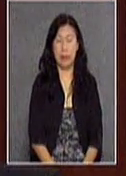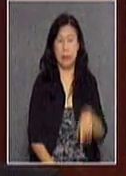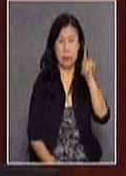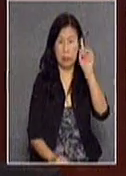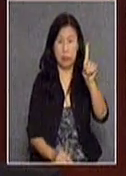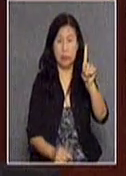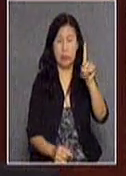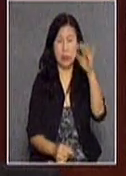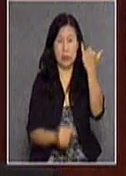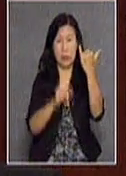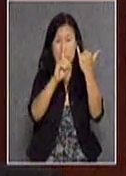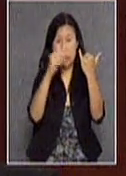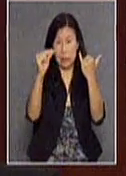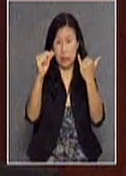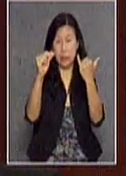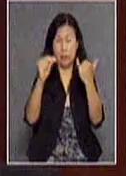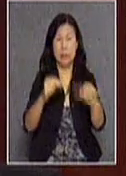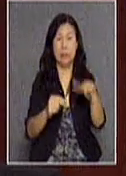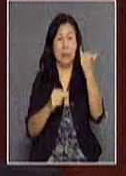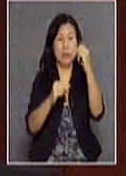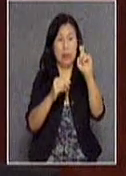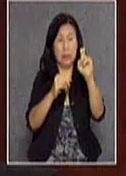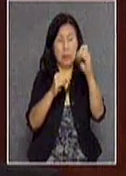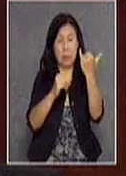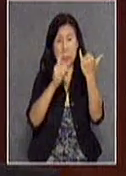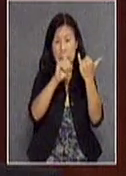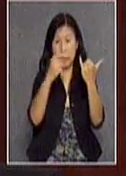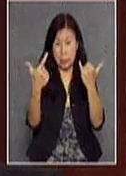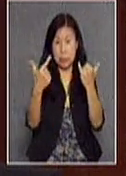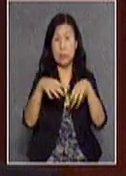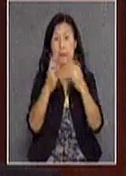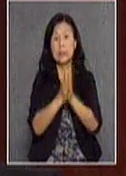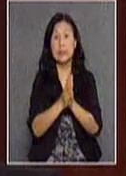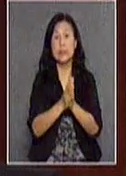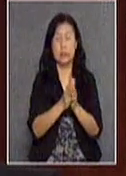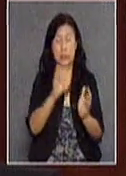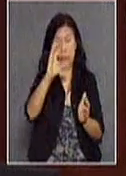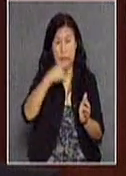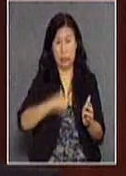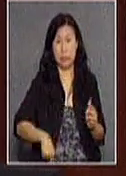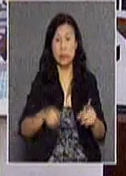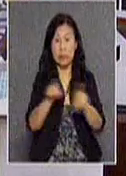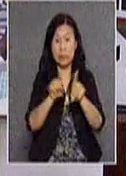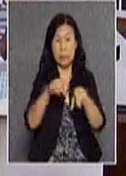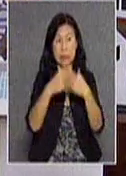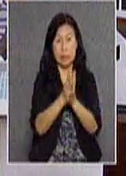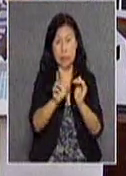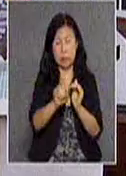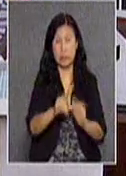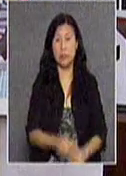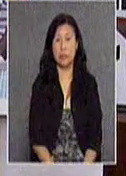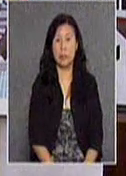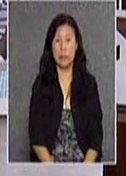第697項和698項都是陳志全議員提，有兩個都一樣的呢？就因為